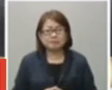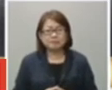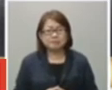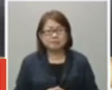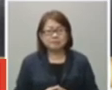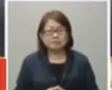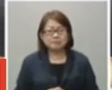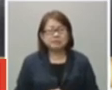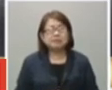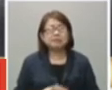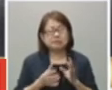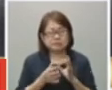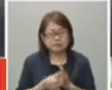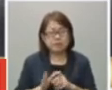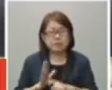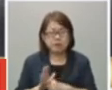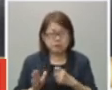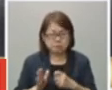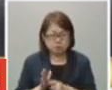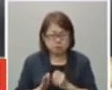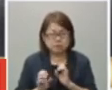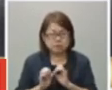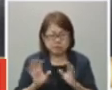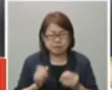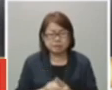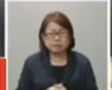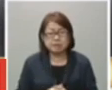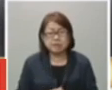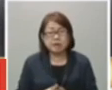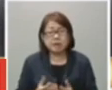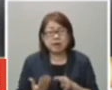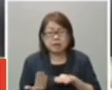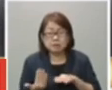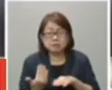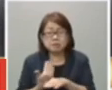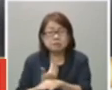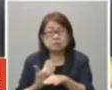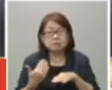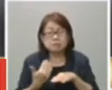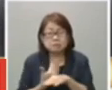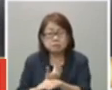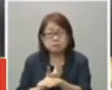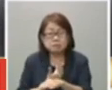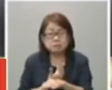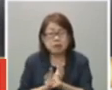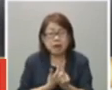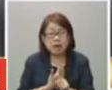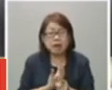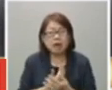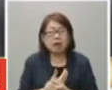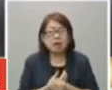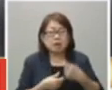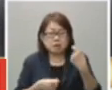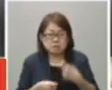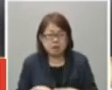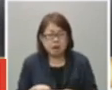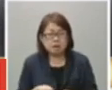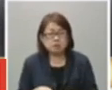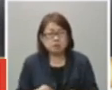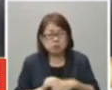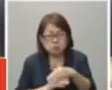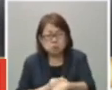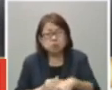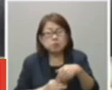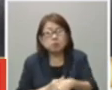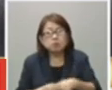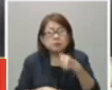มันก็เป็นเหตุผลชัดๆพื้นที่ผิวการจราจรมันหายไปเพราะว่ามันเกิดจากการก่อสร้างพร้อมๆกันทั่วกรุงเทพร